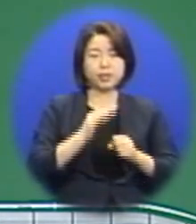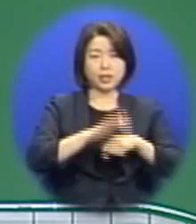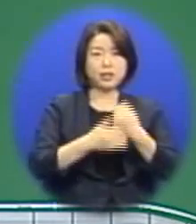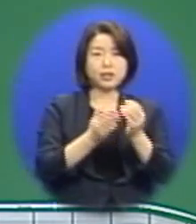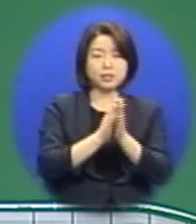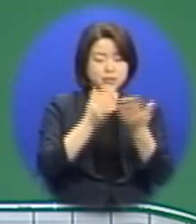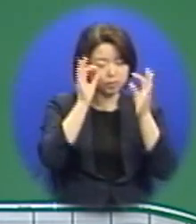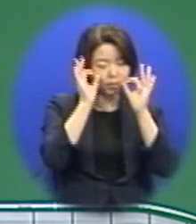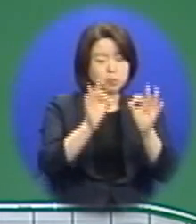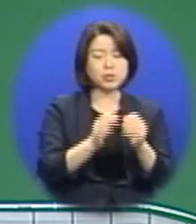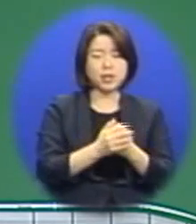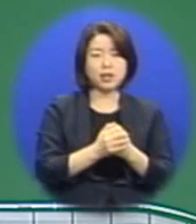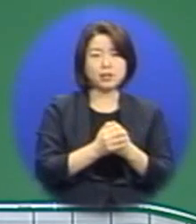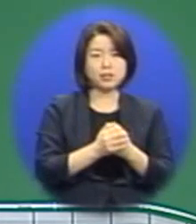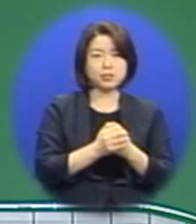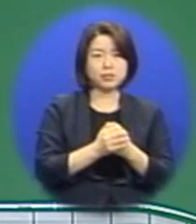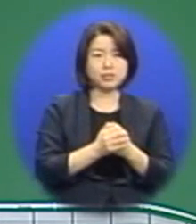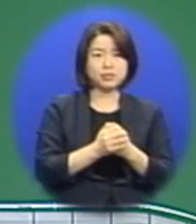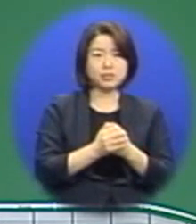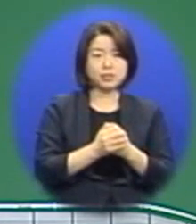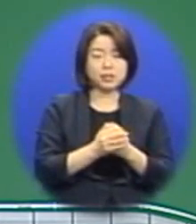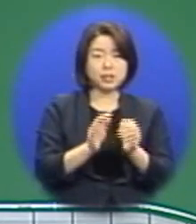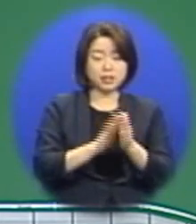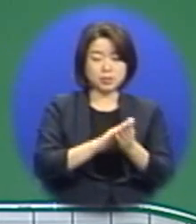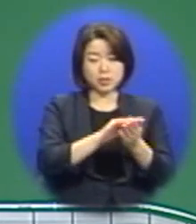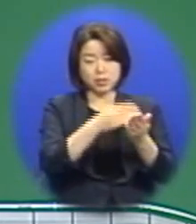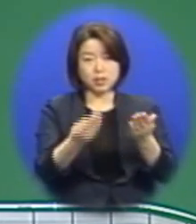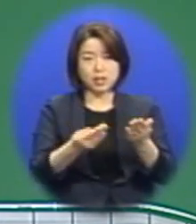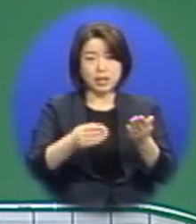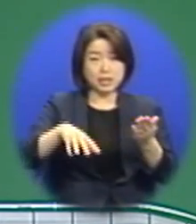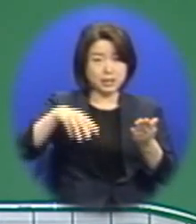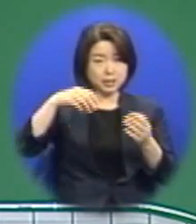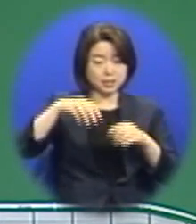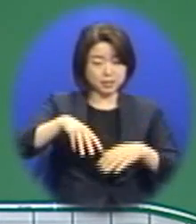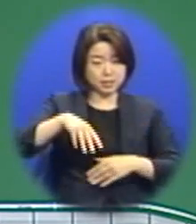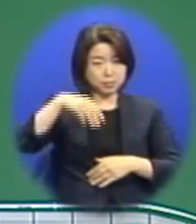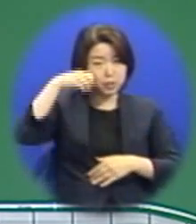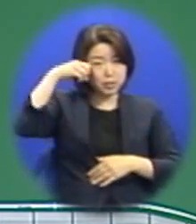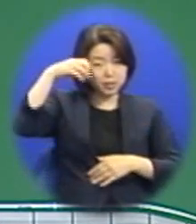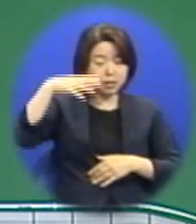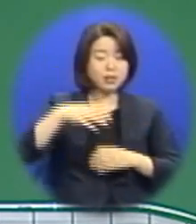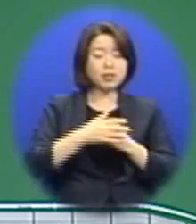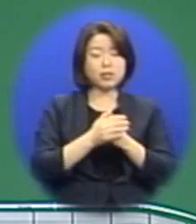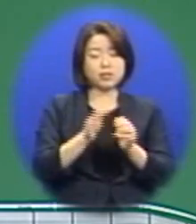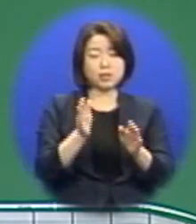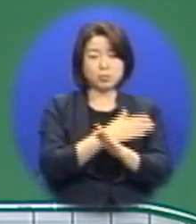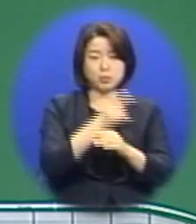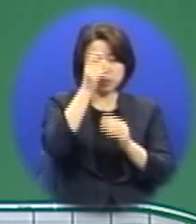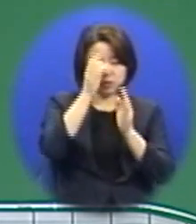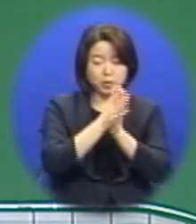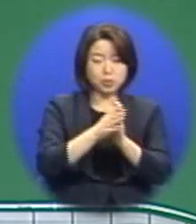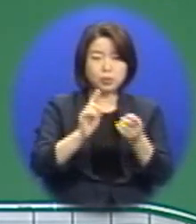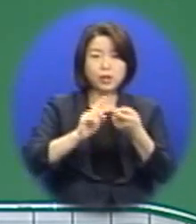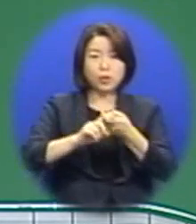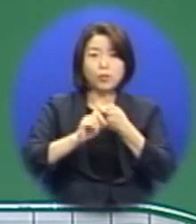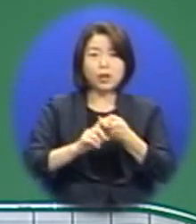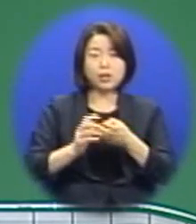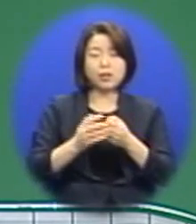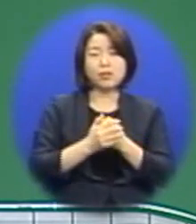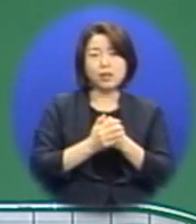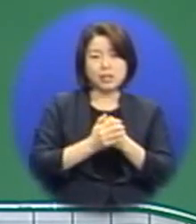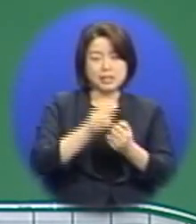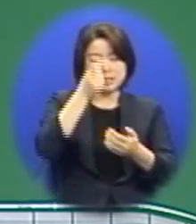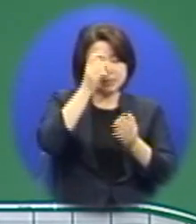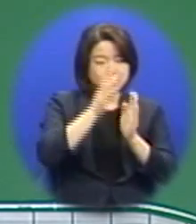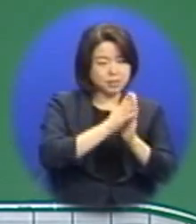성경을 보자. 그러면서 창세기부터 기도에 관련한 하나님의 말씀을 다 받아쓰기